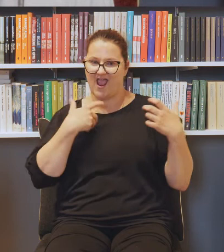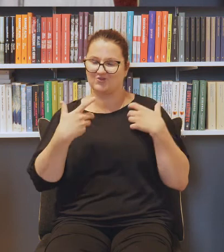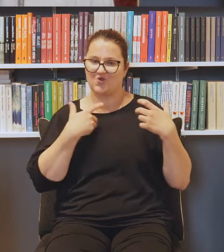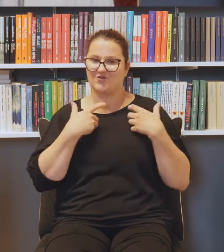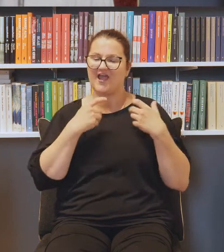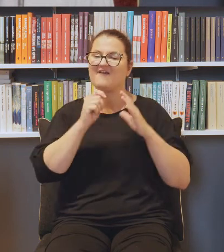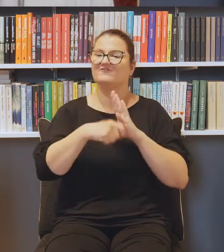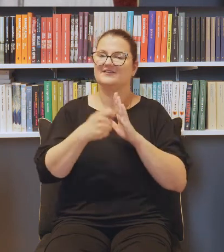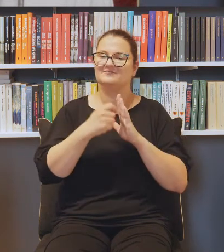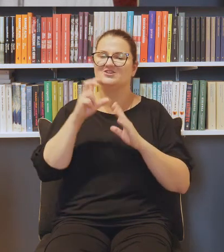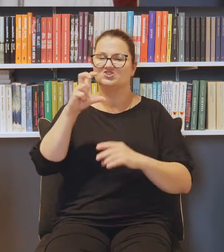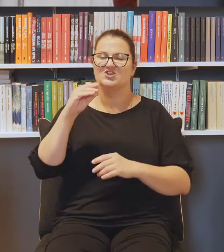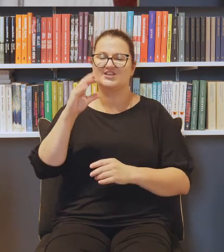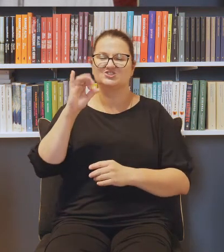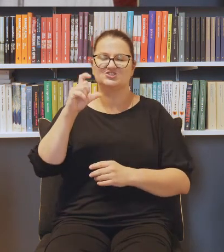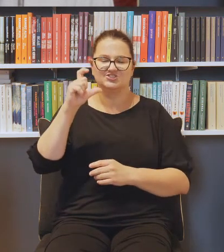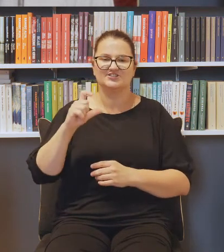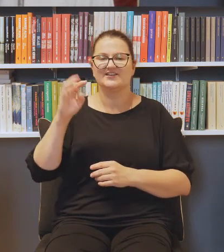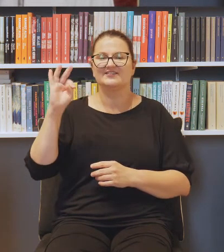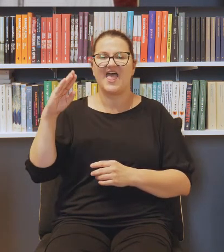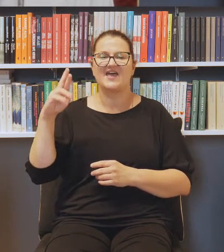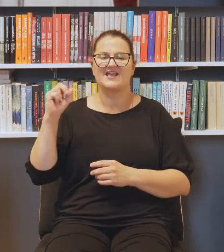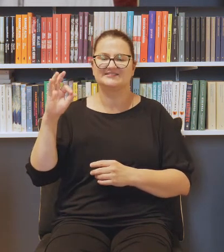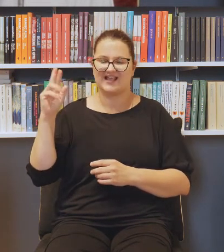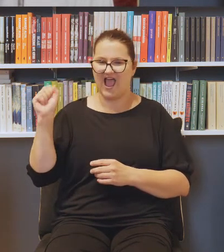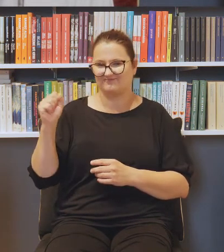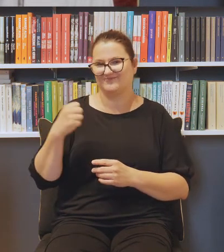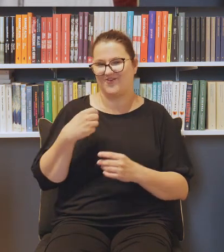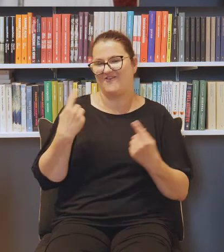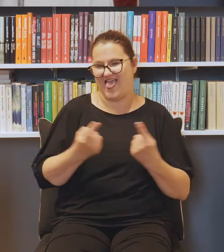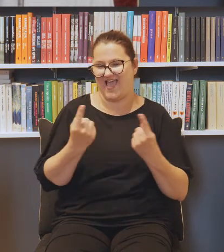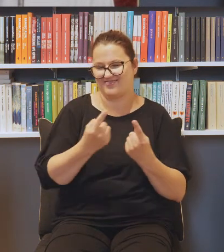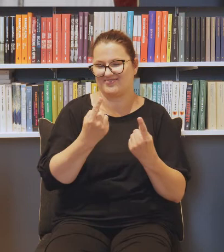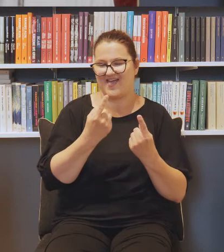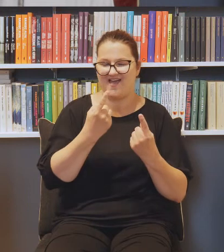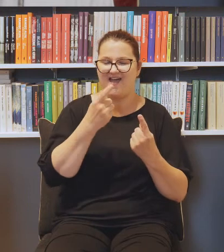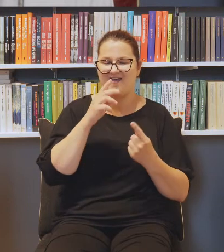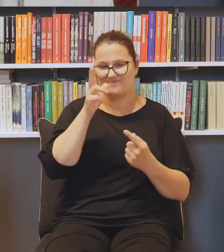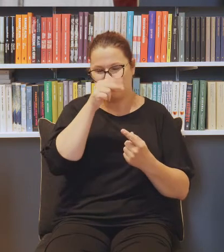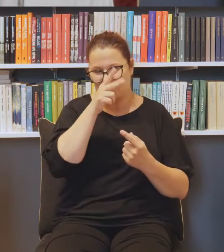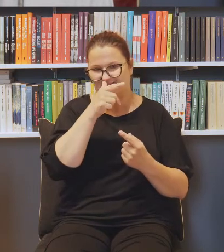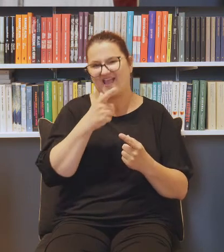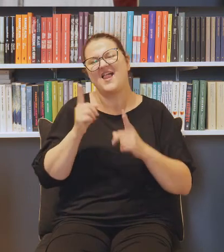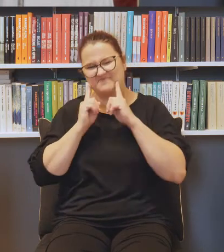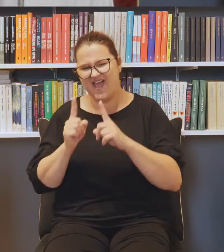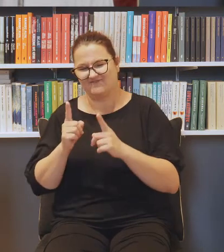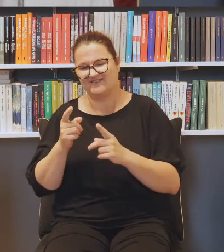aktorce z filmu Cześć Tereska trochę temu przeczy. To taka legenda pabienicka też. Nawet nie legenda, ale rzeczywiste